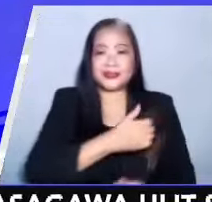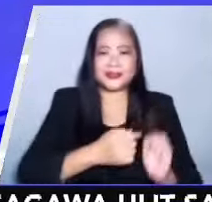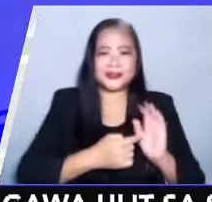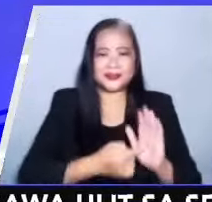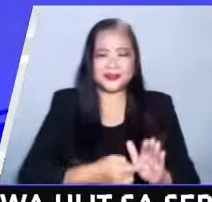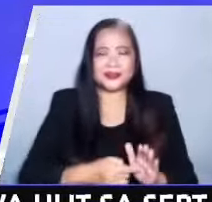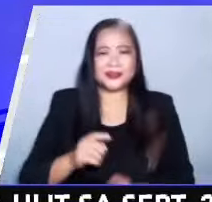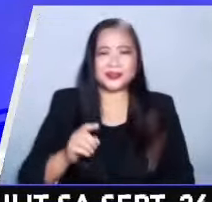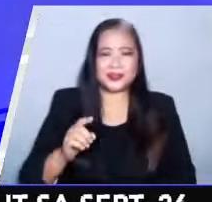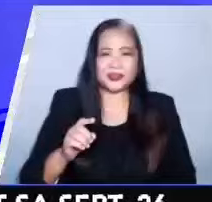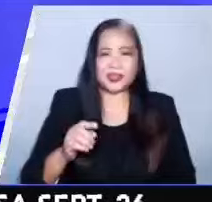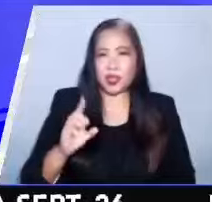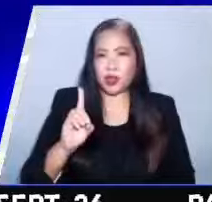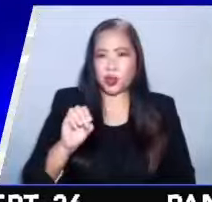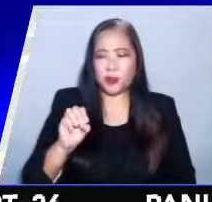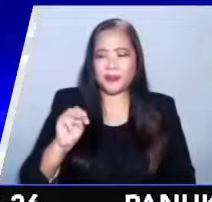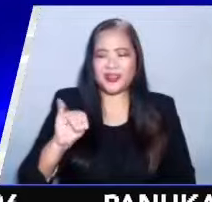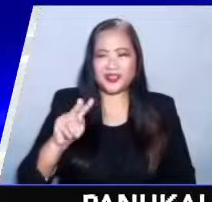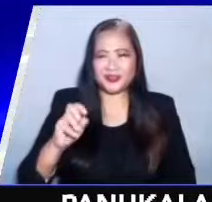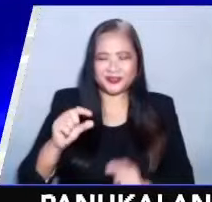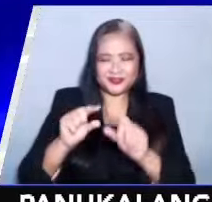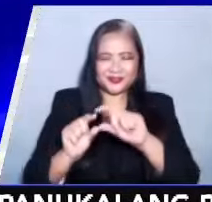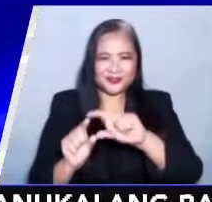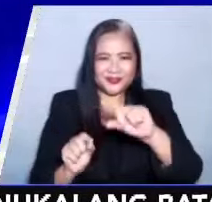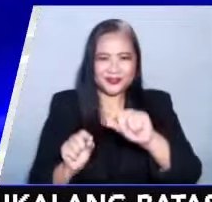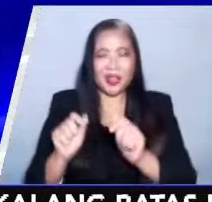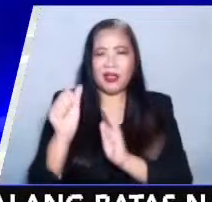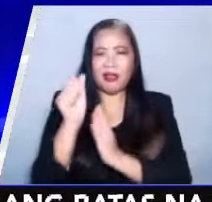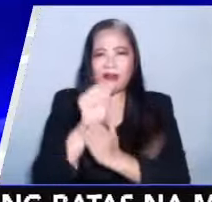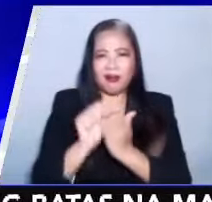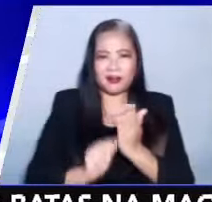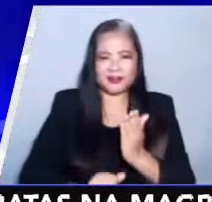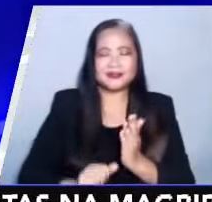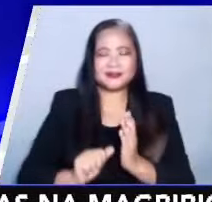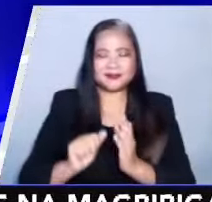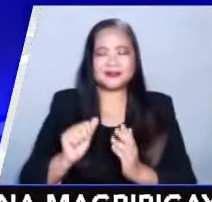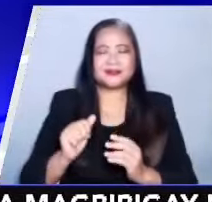installation. Papasada na ang UB Express overseas.